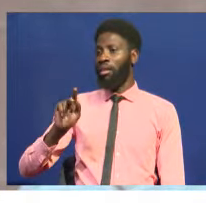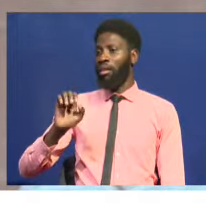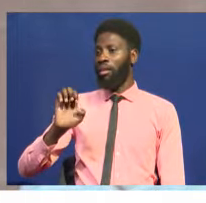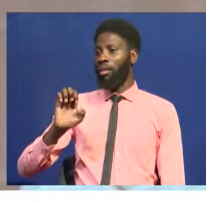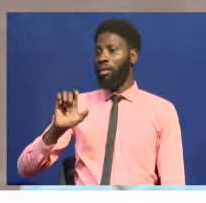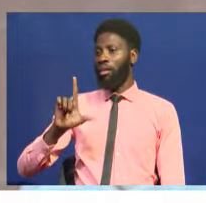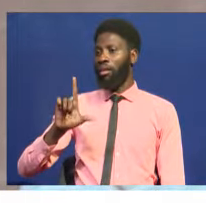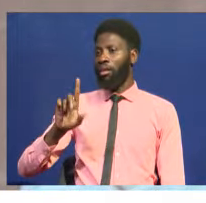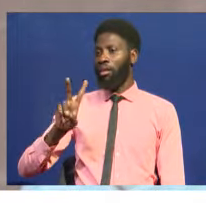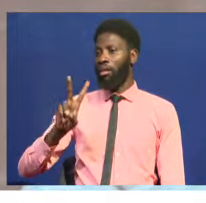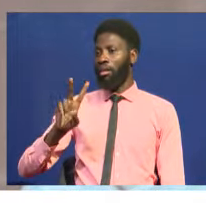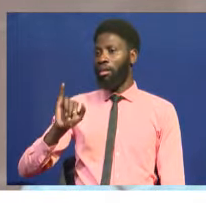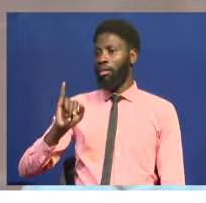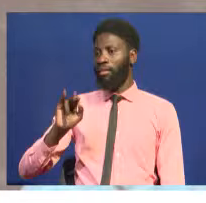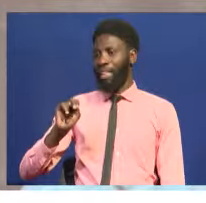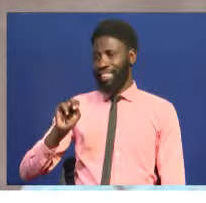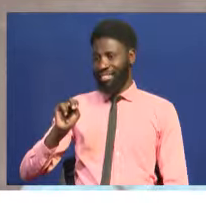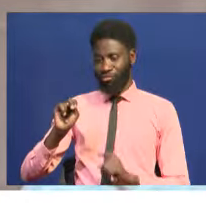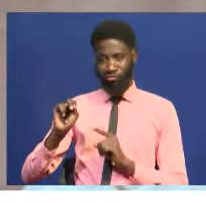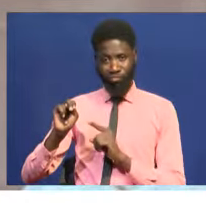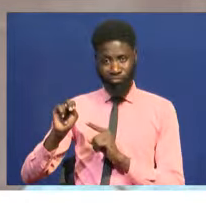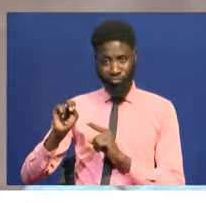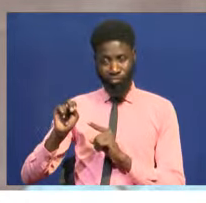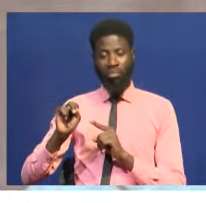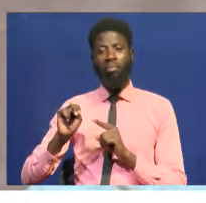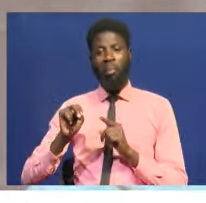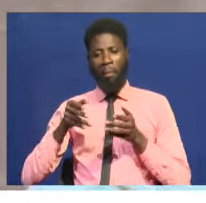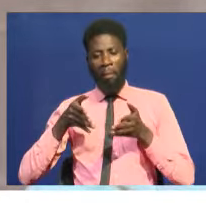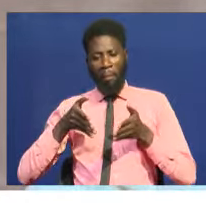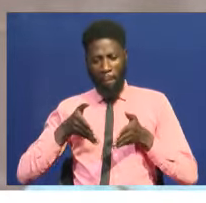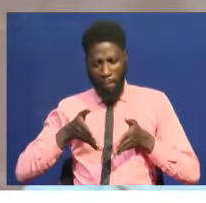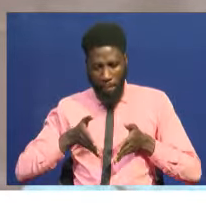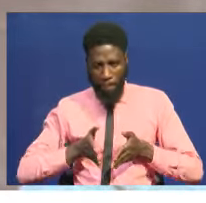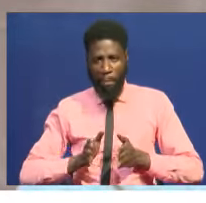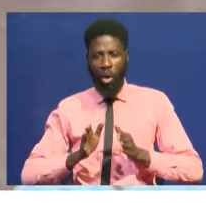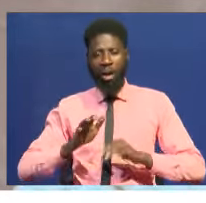ingawaje alizaliwa katika sehemu hii,